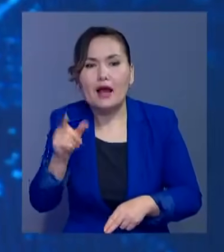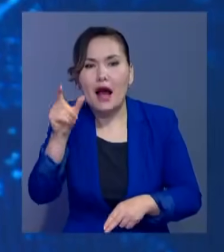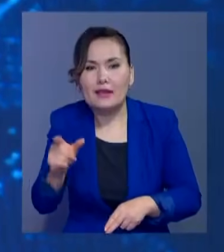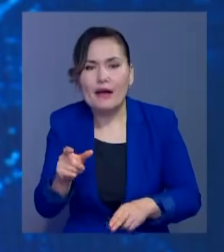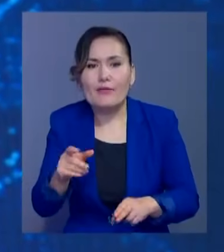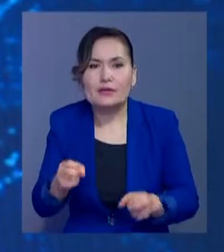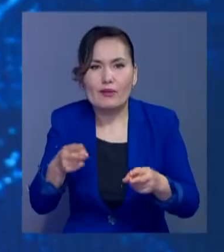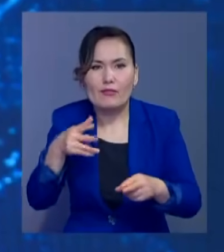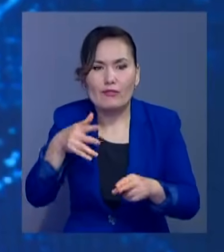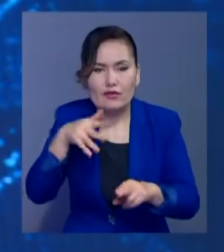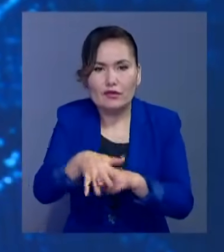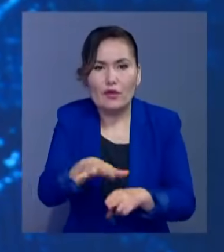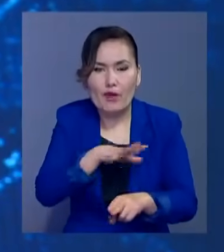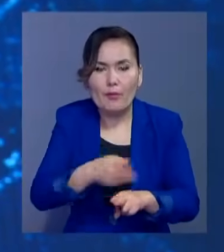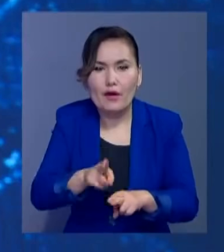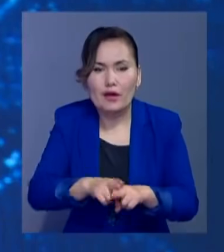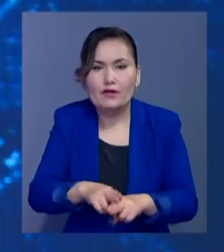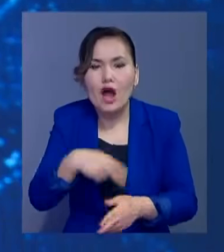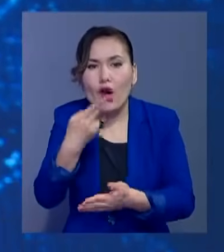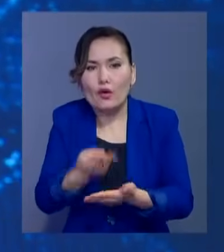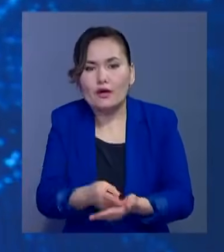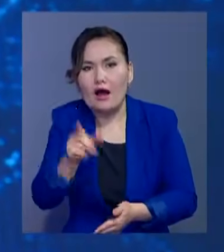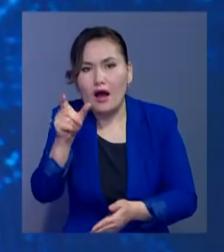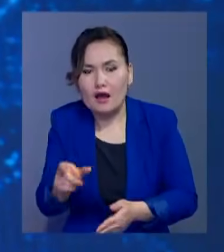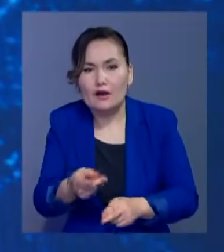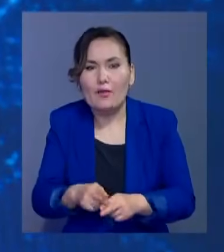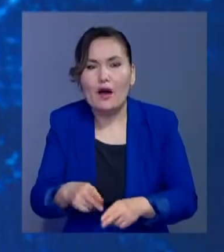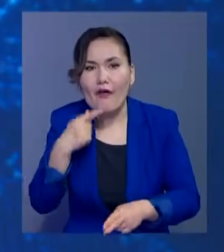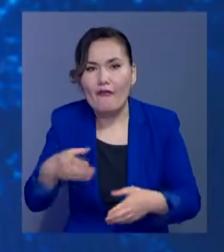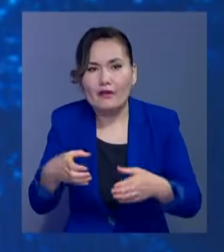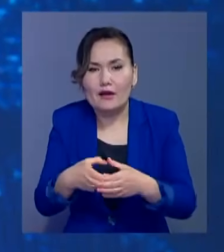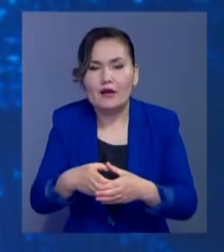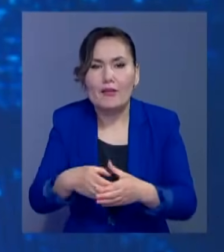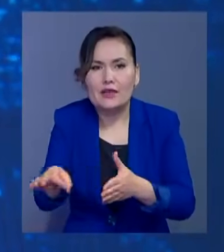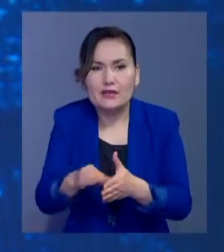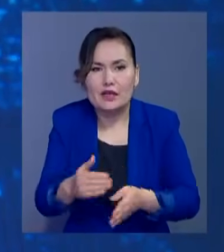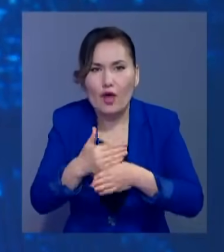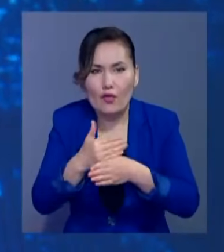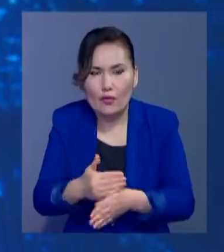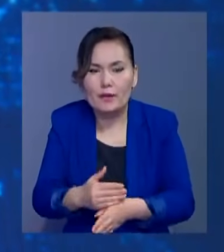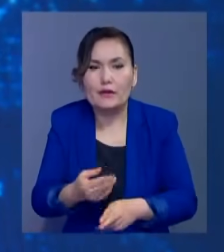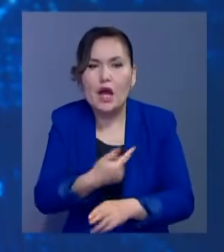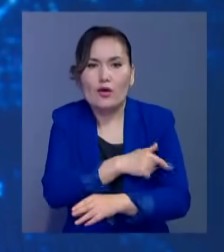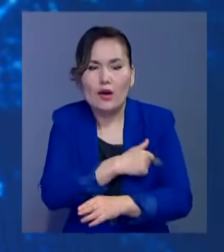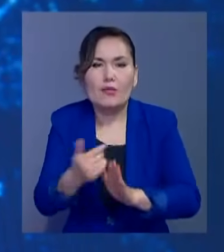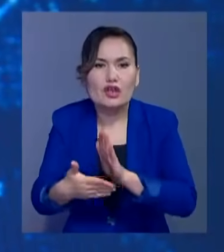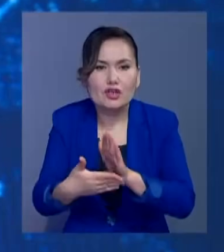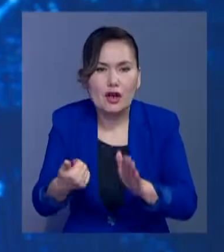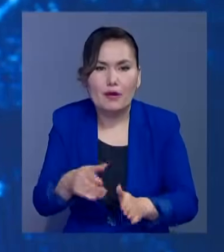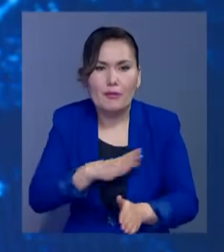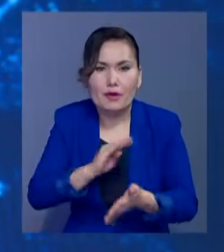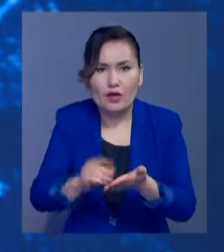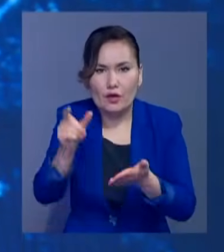жатқан зейнеткерге курсанттар дер кезінде алғашқы көмек көрсетіп, жедел жәрдем шақырған. Оқиған